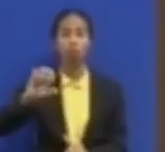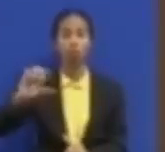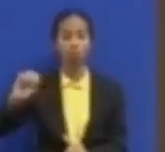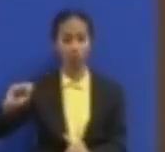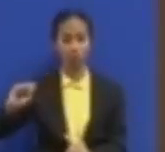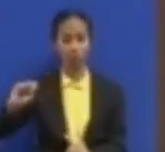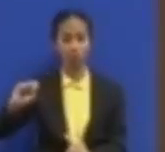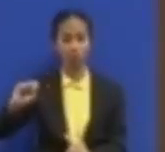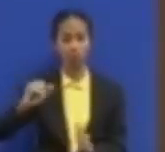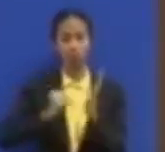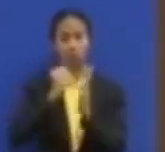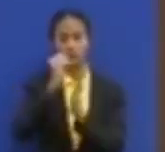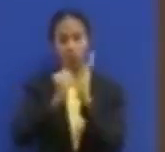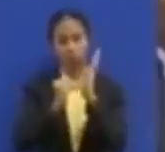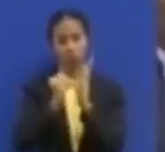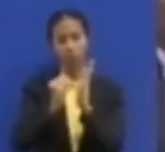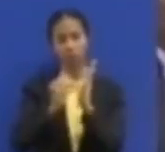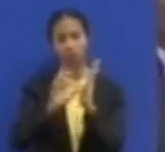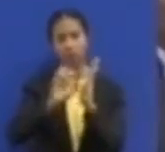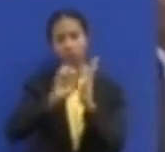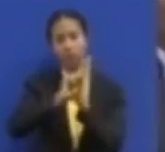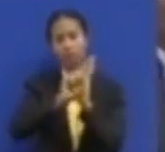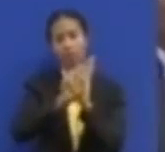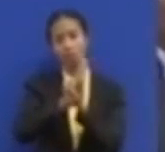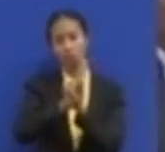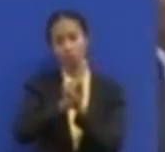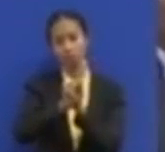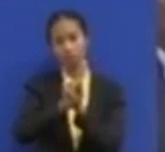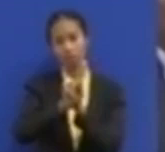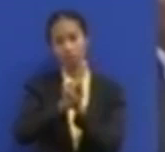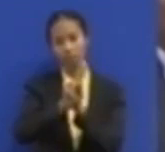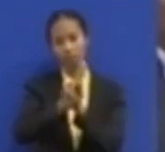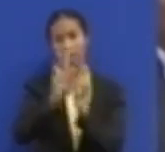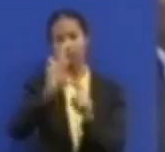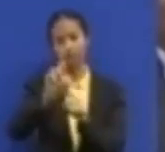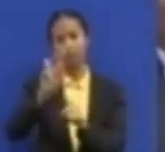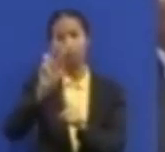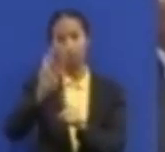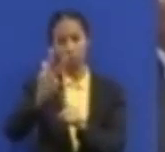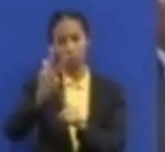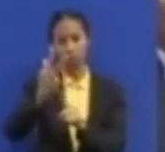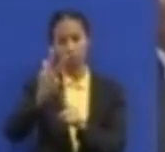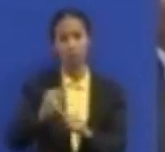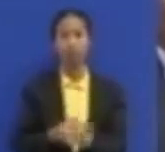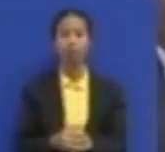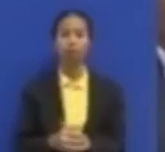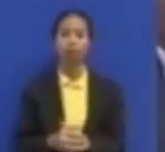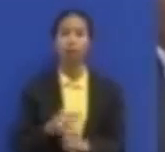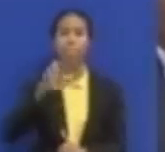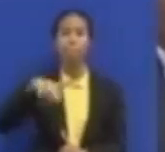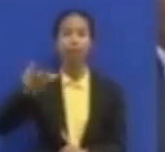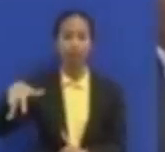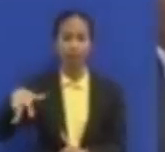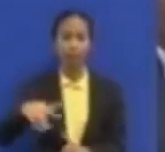จังหวัดสกลนครเขต2พรรคเพื่อไทยท่านประธานครับ